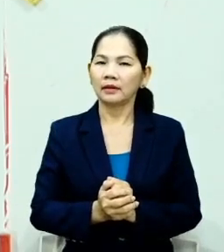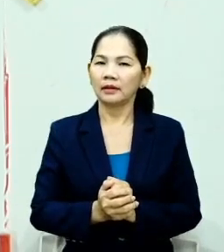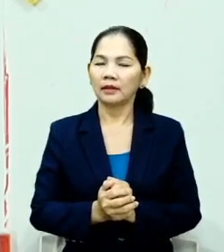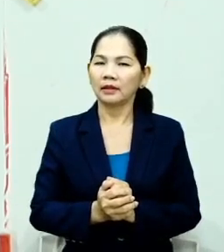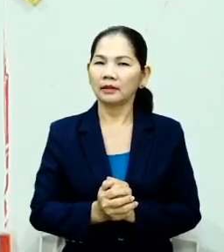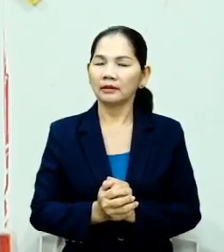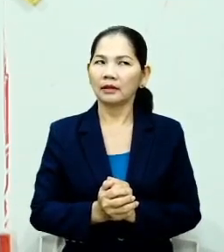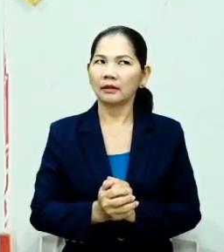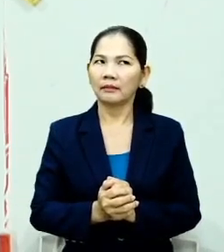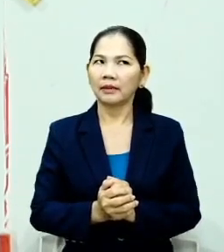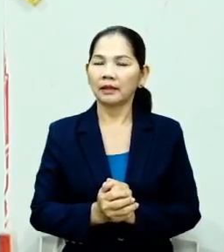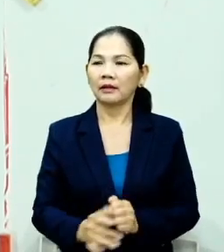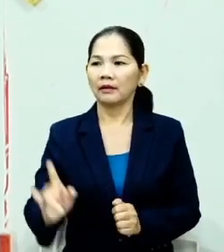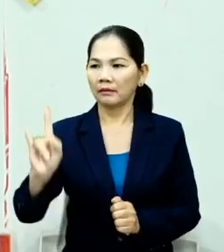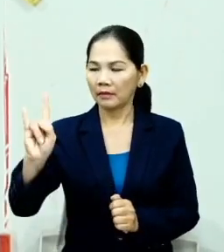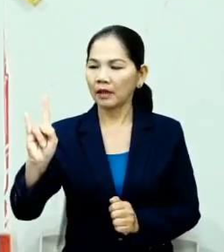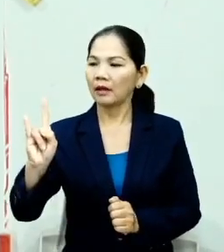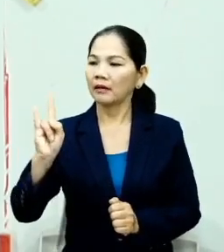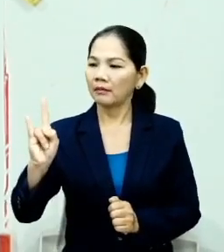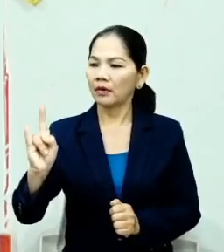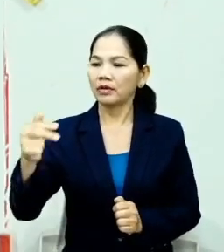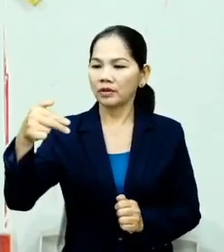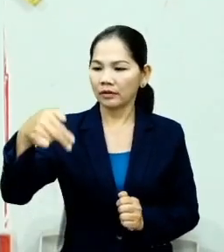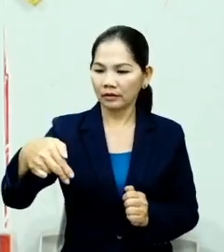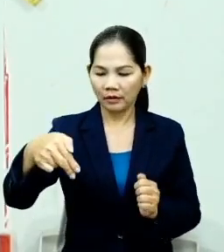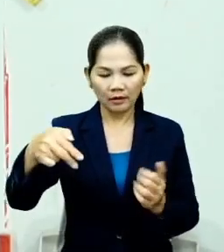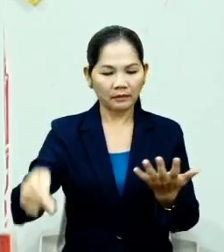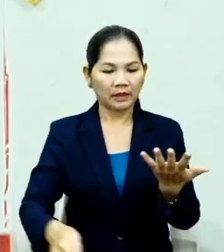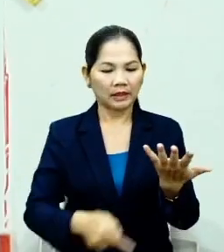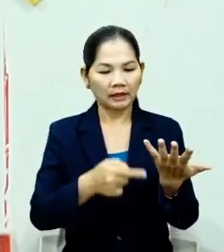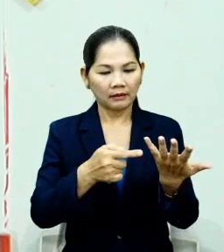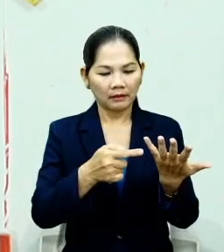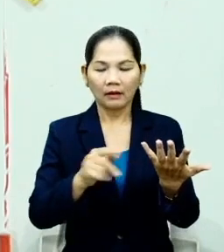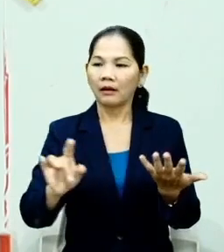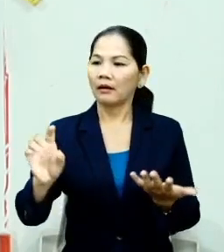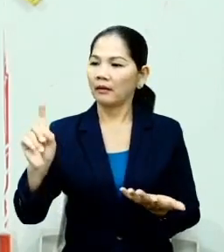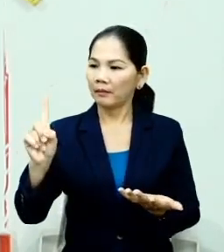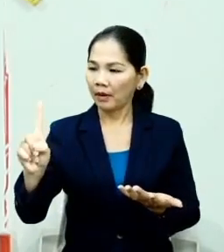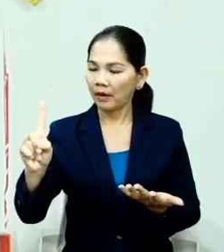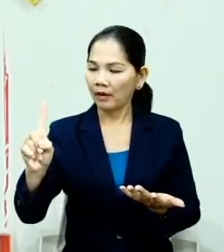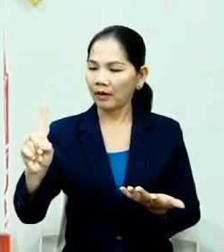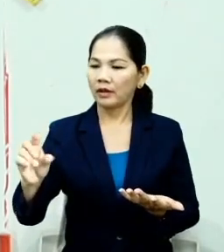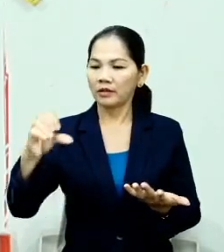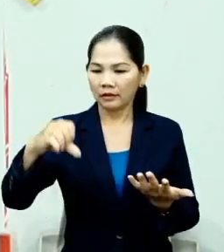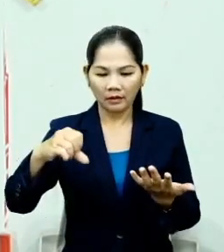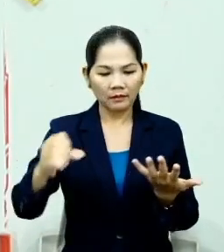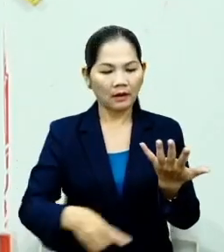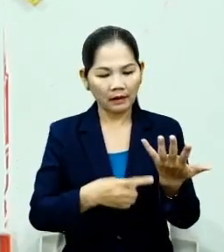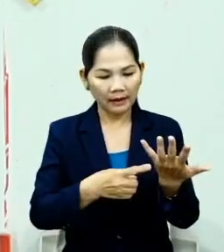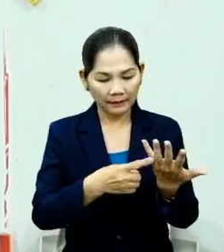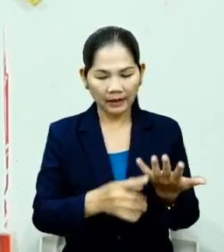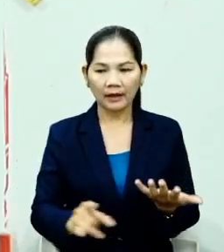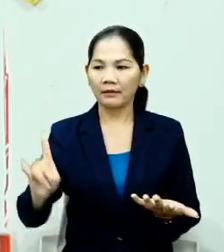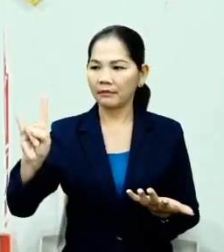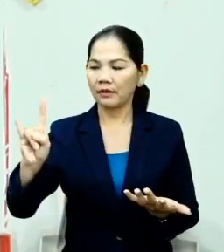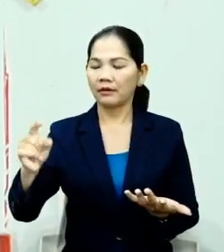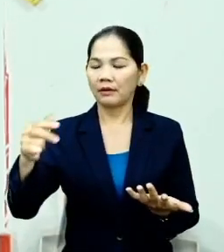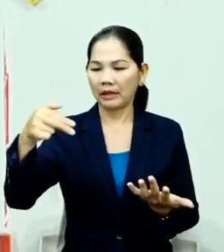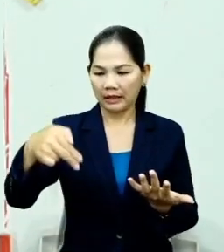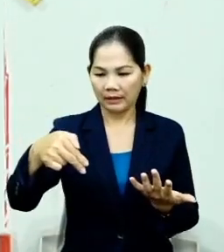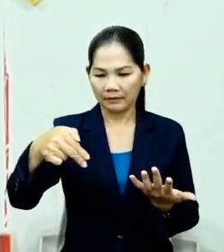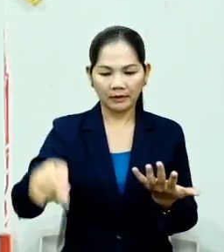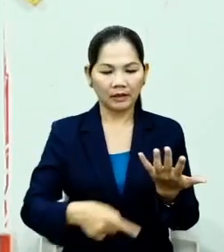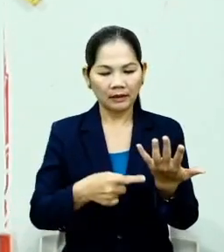mật tê nâng xó, mật tê. Plè, mật tê. Chà là con sẽ đọc mặt đoàn tiện nè con.